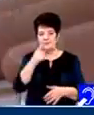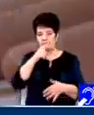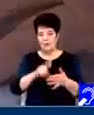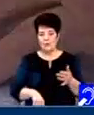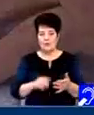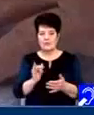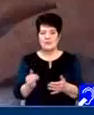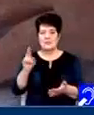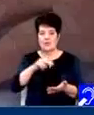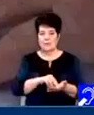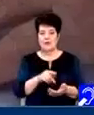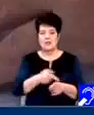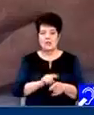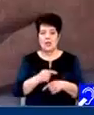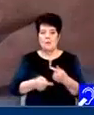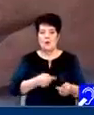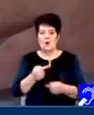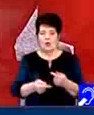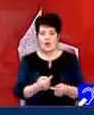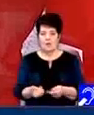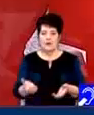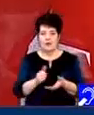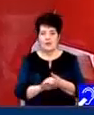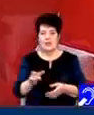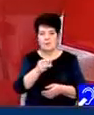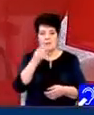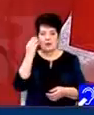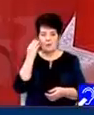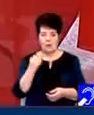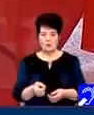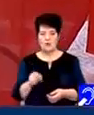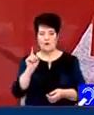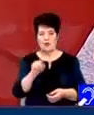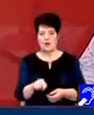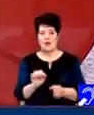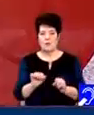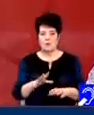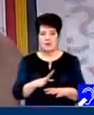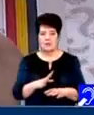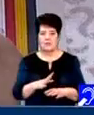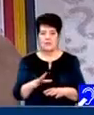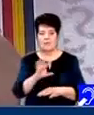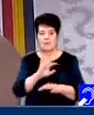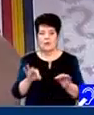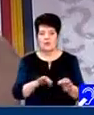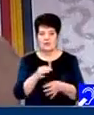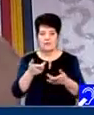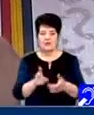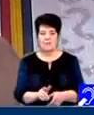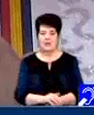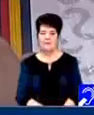și să aplice pentru programul operațional România-Republica Moldova, prin care pot obține bani pentru proiecte viabile.